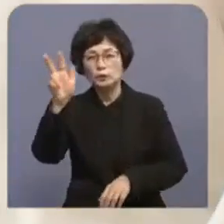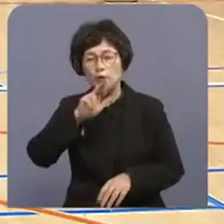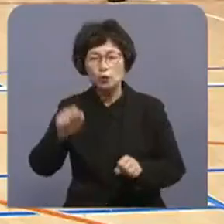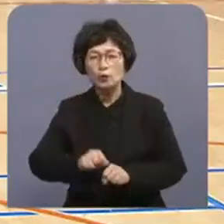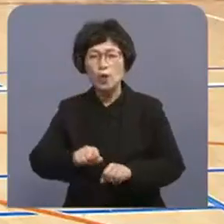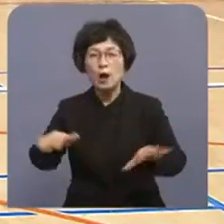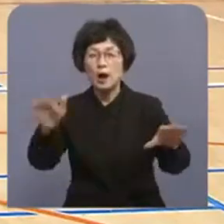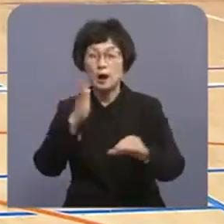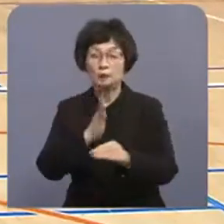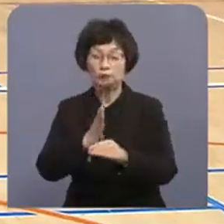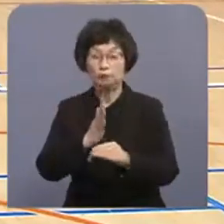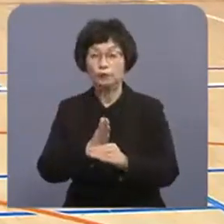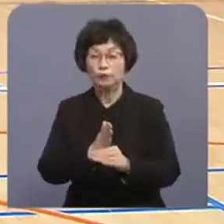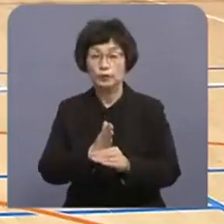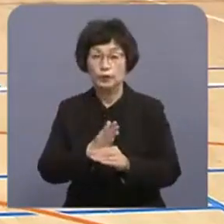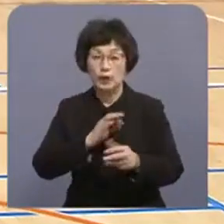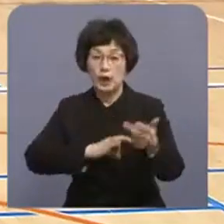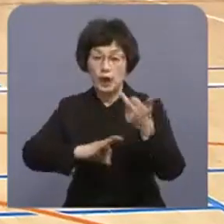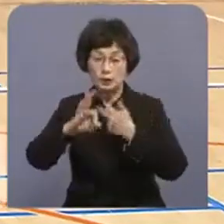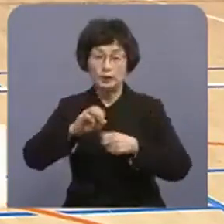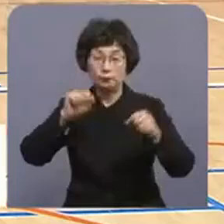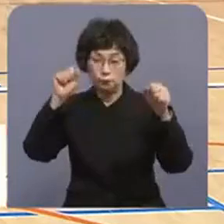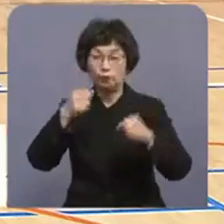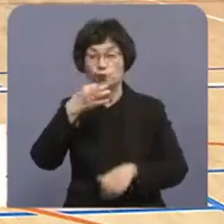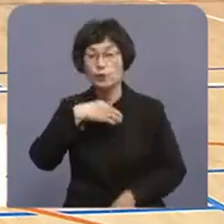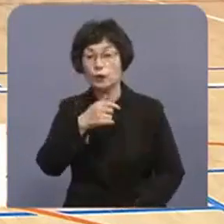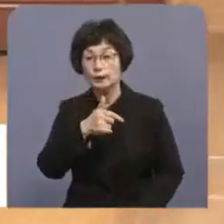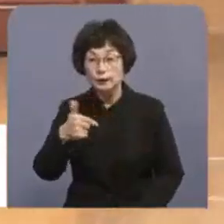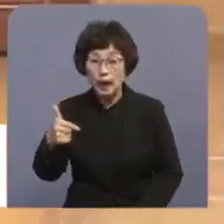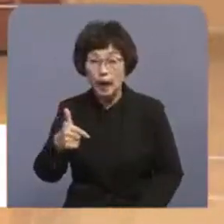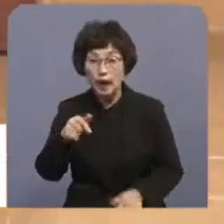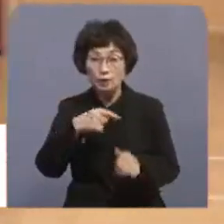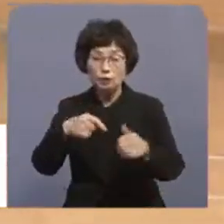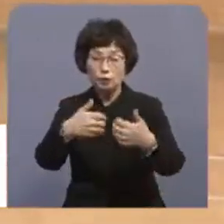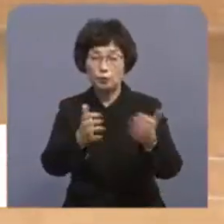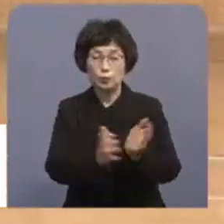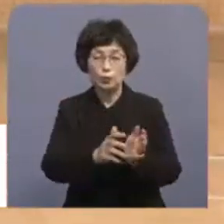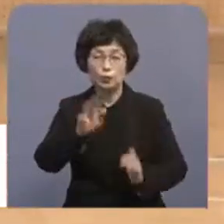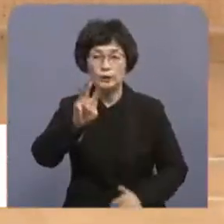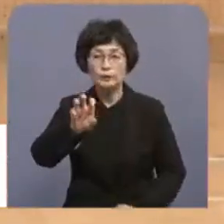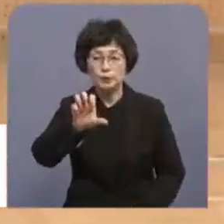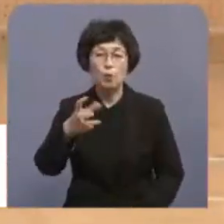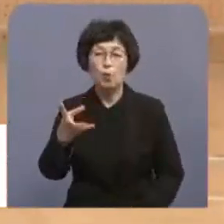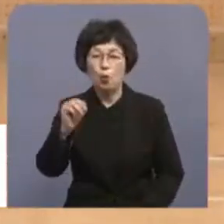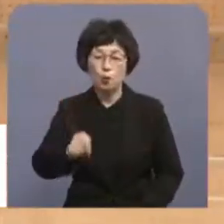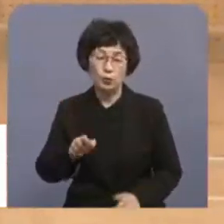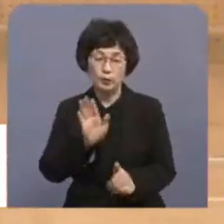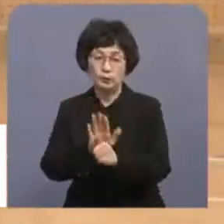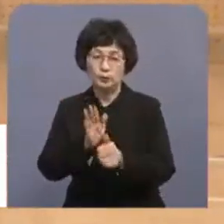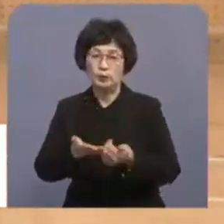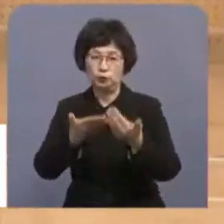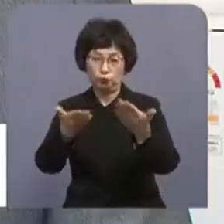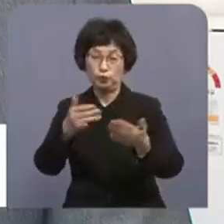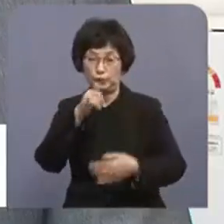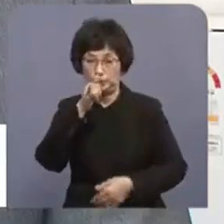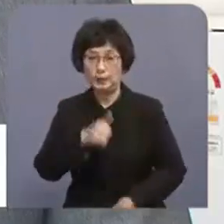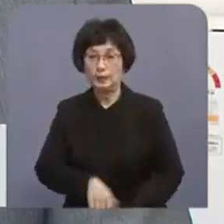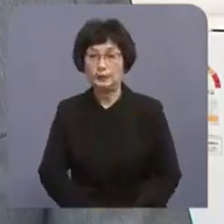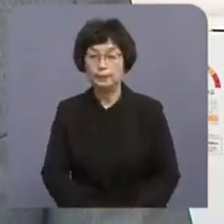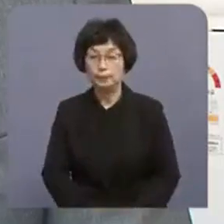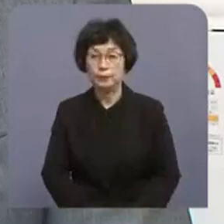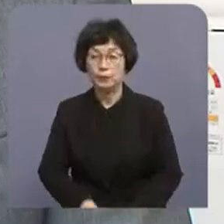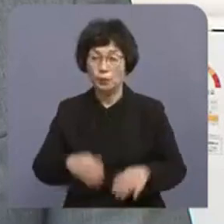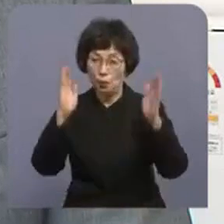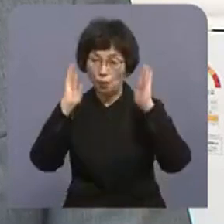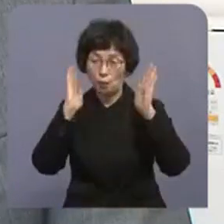있습니다. 아침 운동의 효과가 알려져 교육부도 부산에 특별교부금 35억 원을 지원하며 독려하고 있습니다. 수업